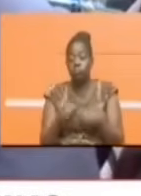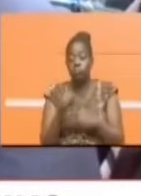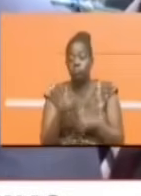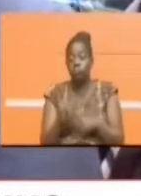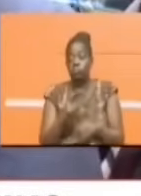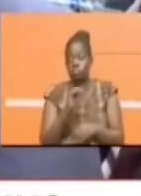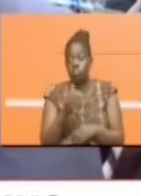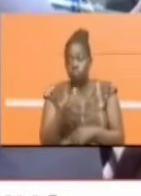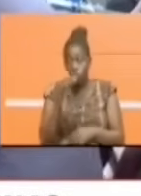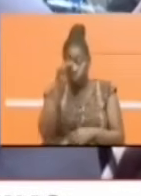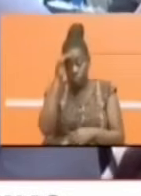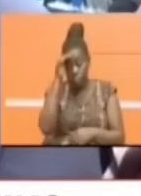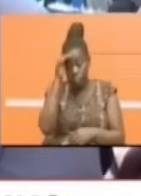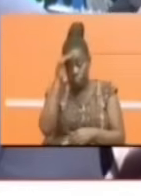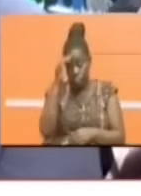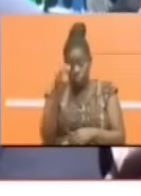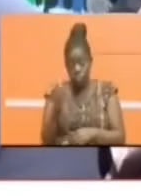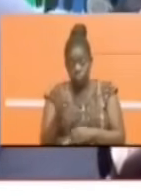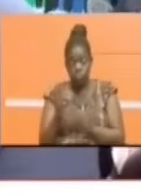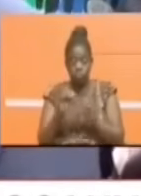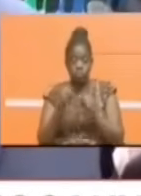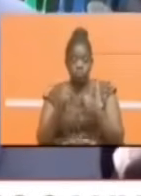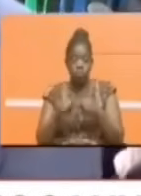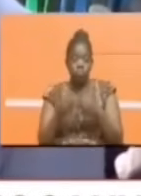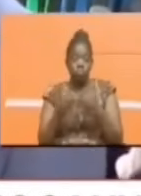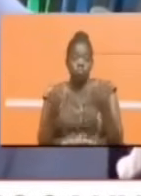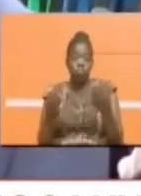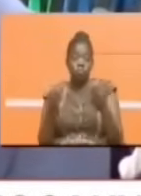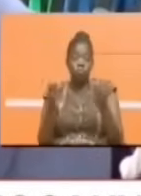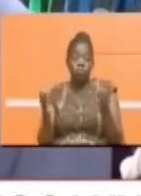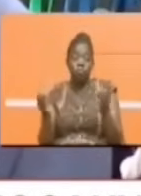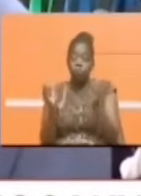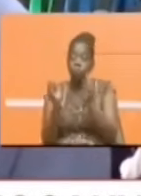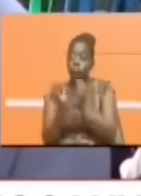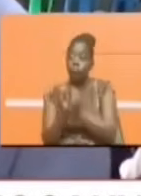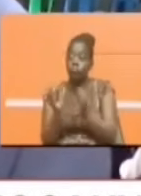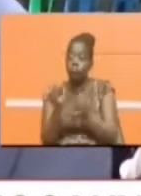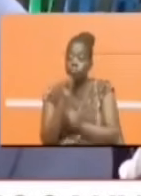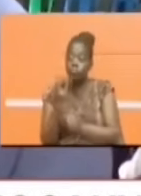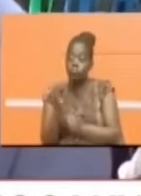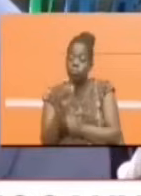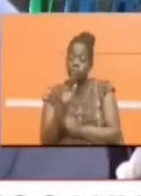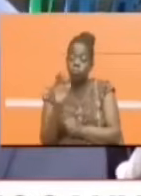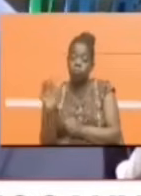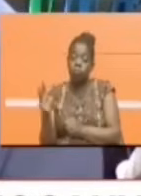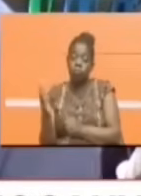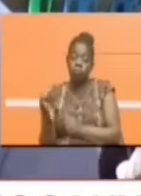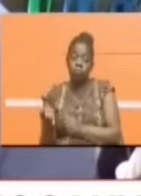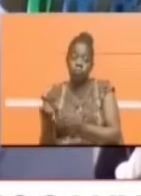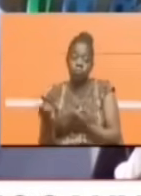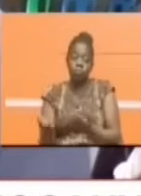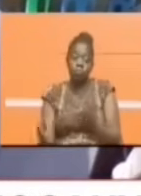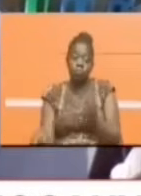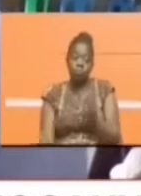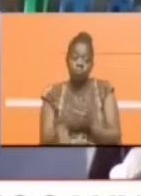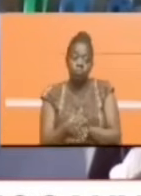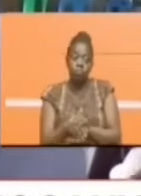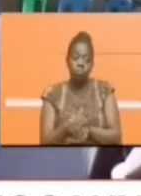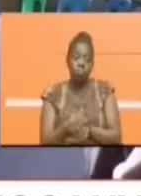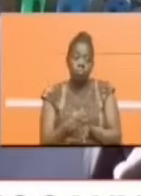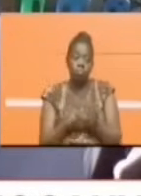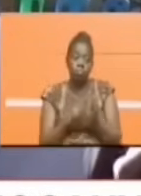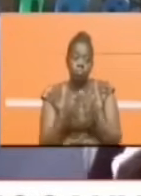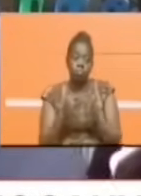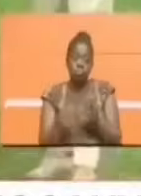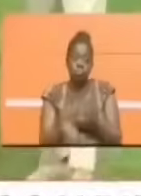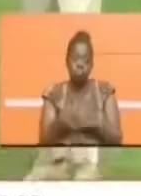omukyalo musirikale era ng'akoze buli kimu asibye muzeeyi bwe bamuzaayo nakola eviction era eri erigo ng'akozesa